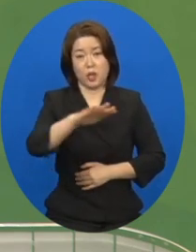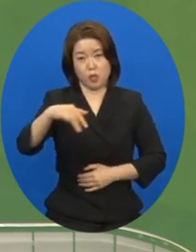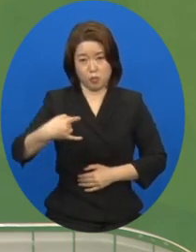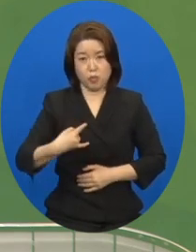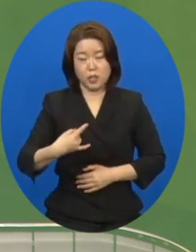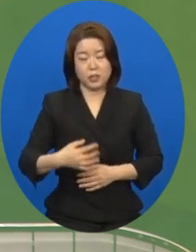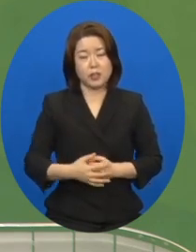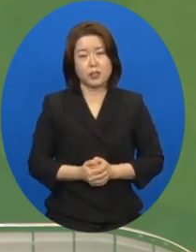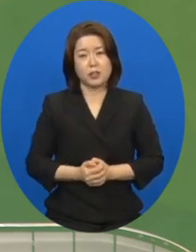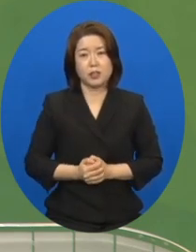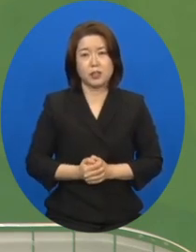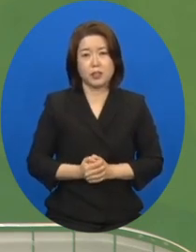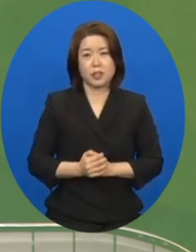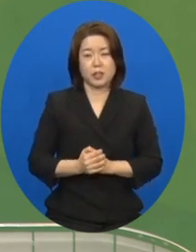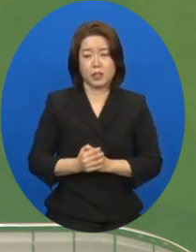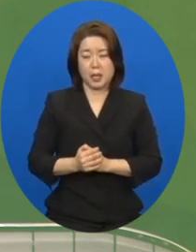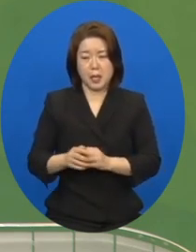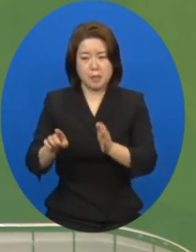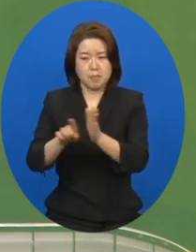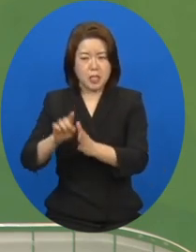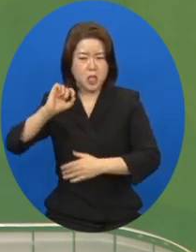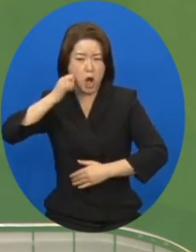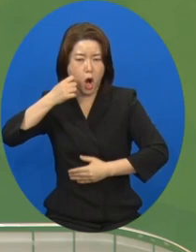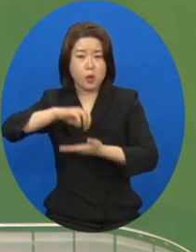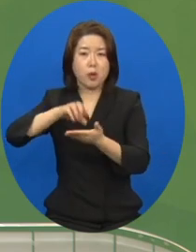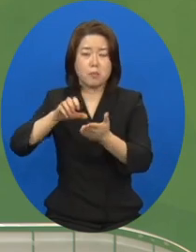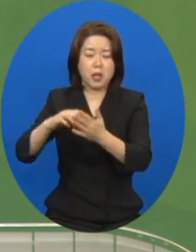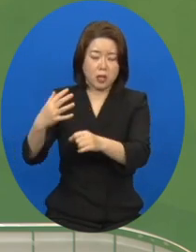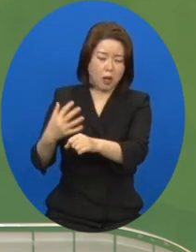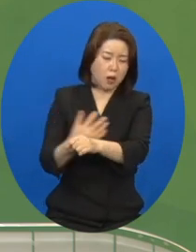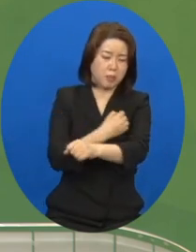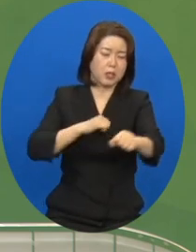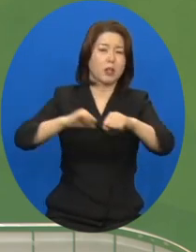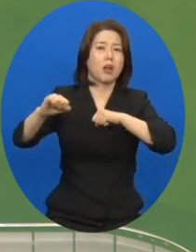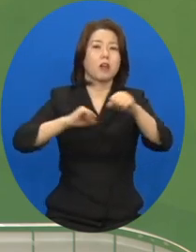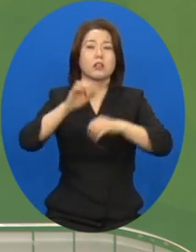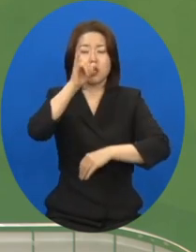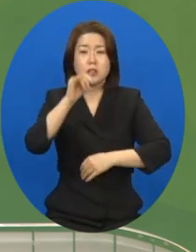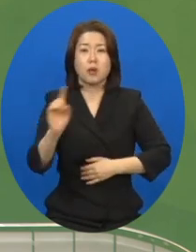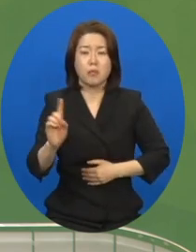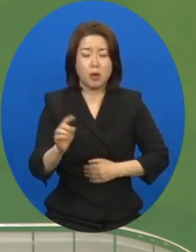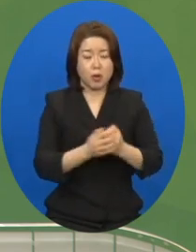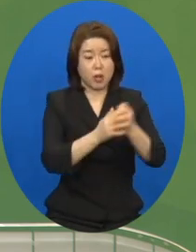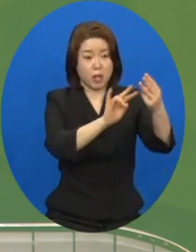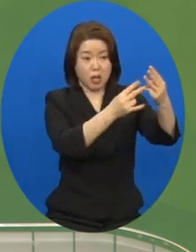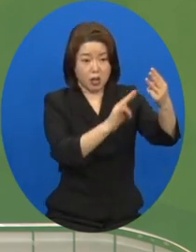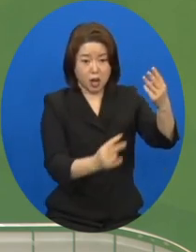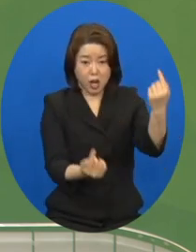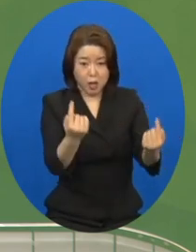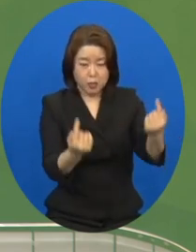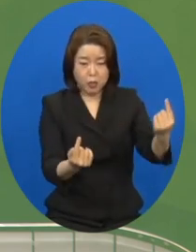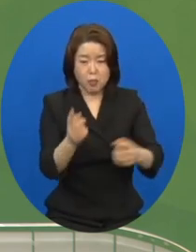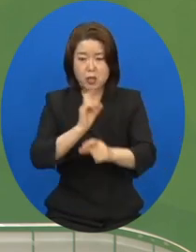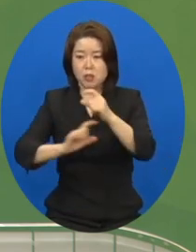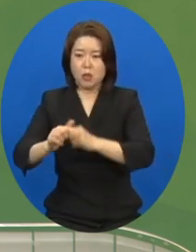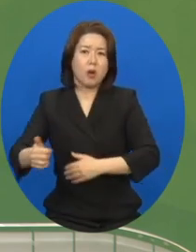우리에게는요, 안 믿기가 어려울 만큼 엄청난 역사가 있어요. 라합과 비교하면 더